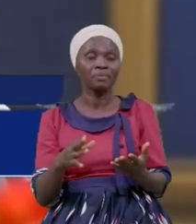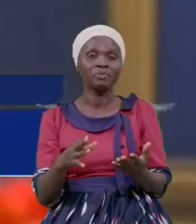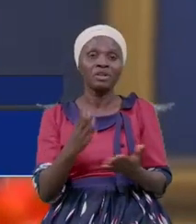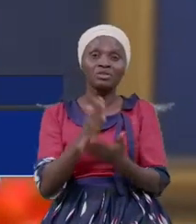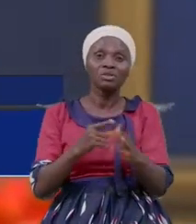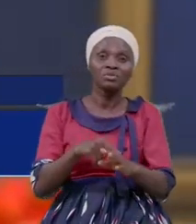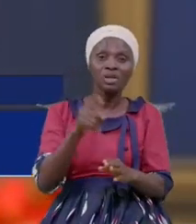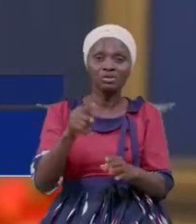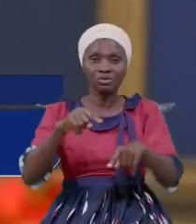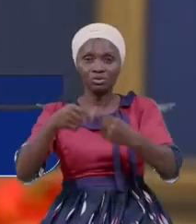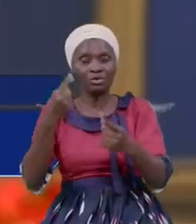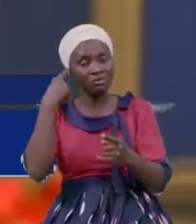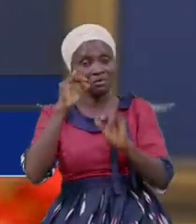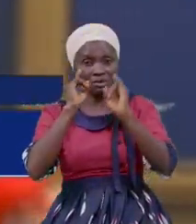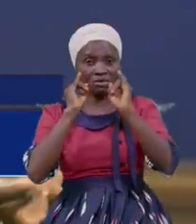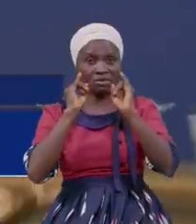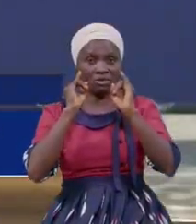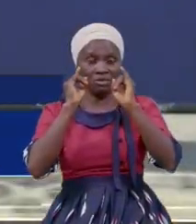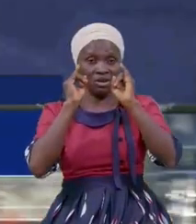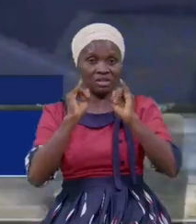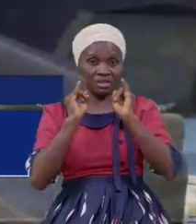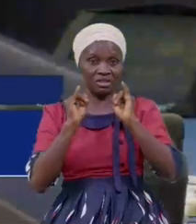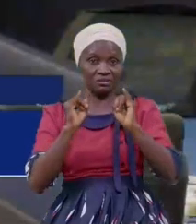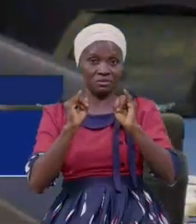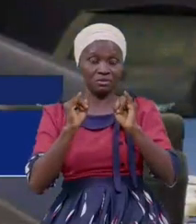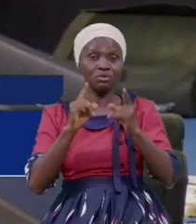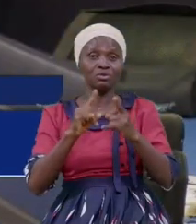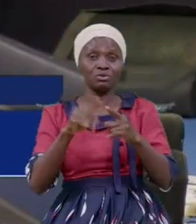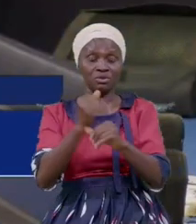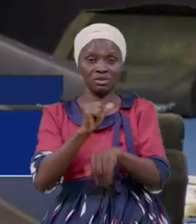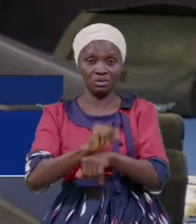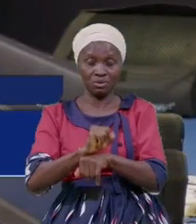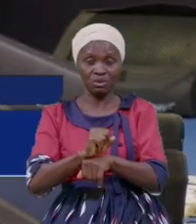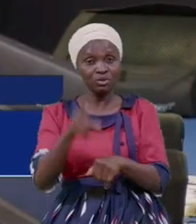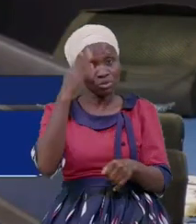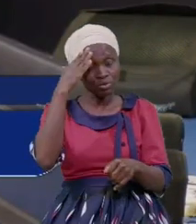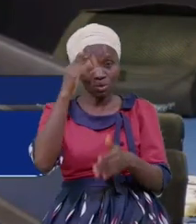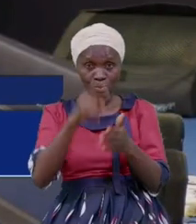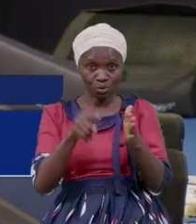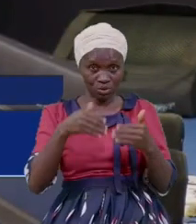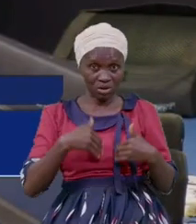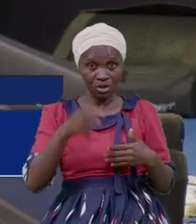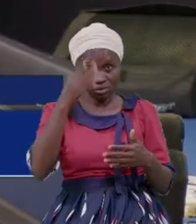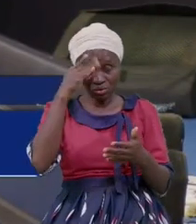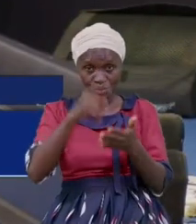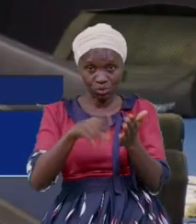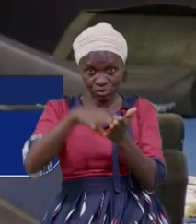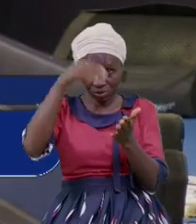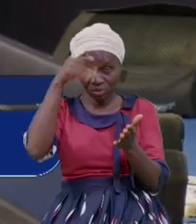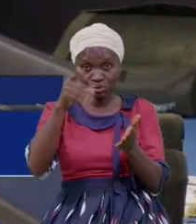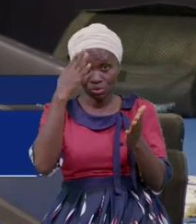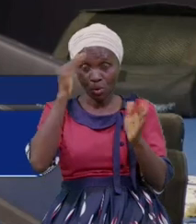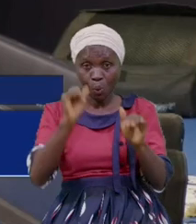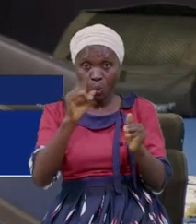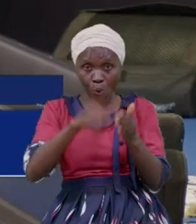quand vous allez à l'entretien vous savez ce que vous avez vous savez que vous VZ ce que pouvez faire et vous